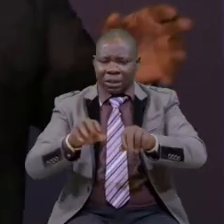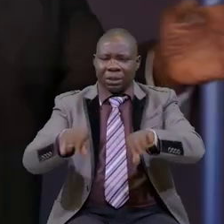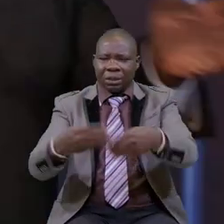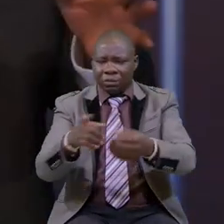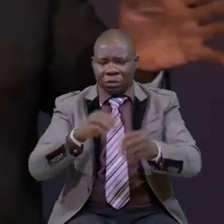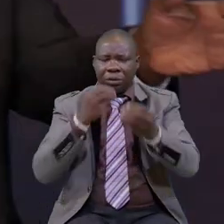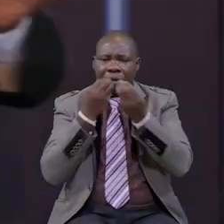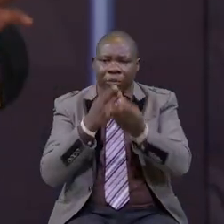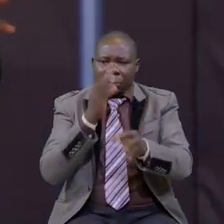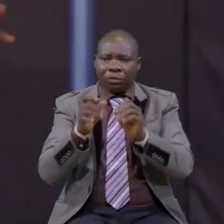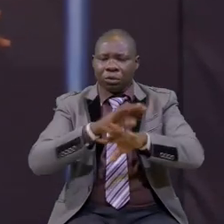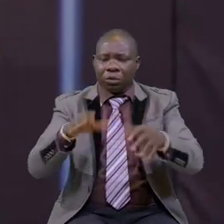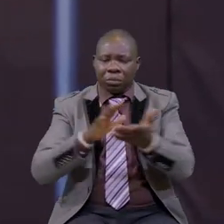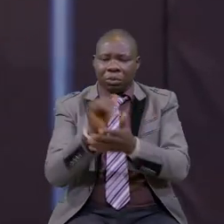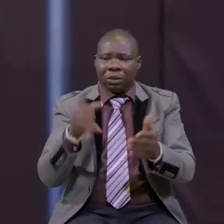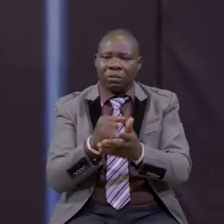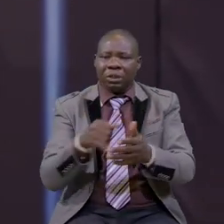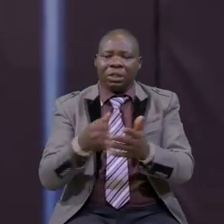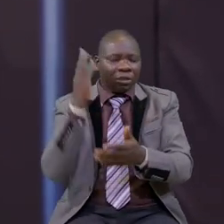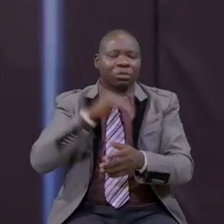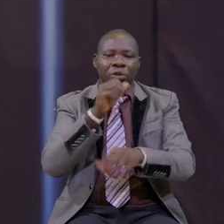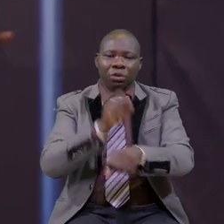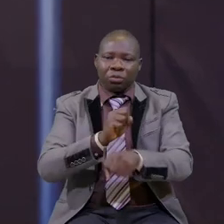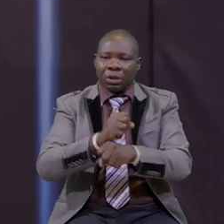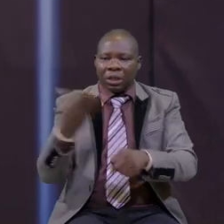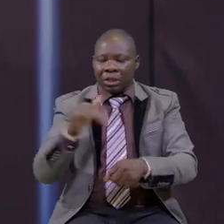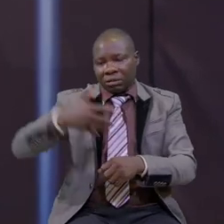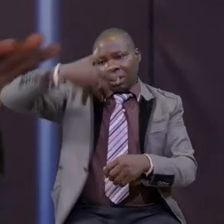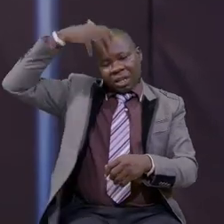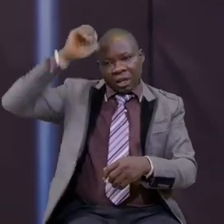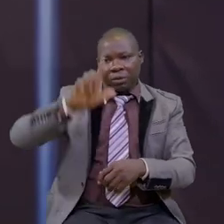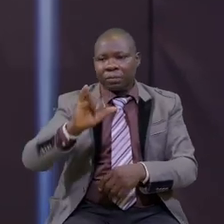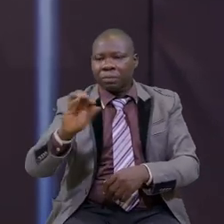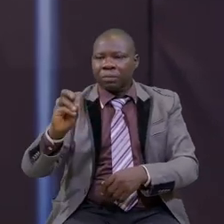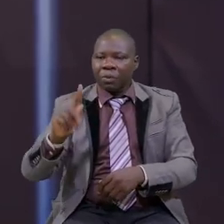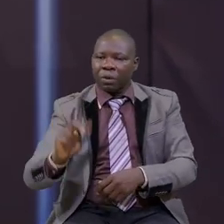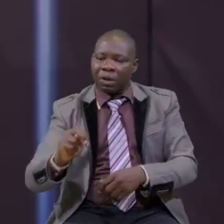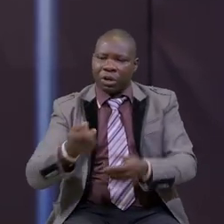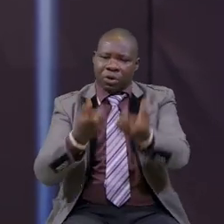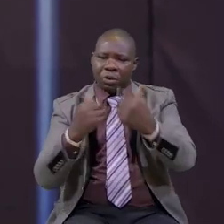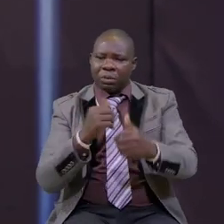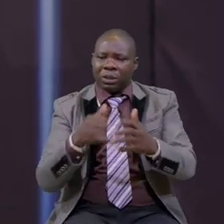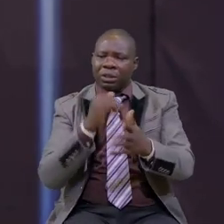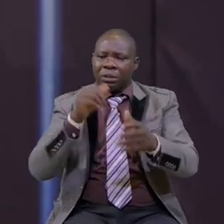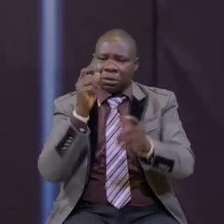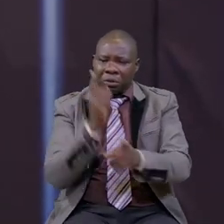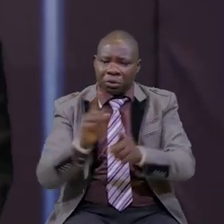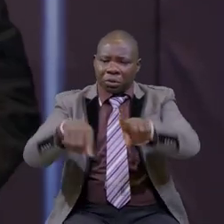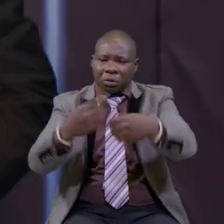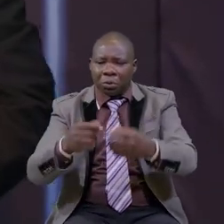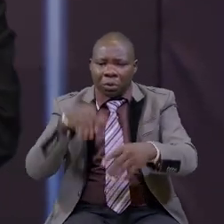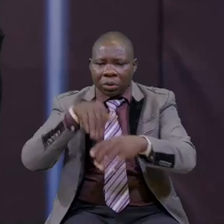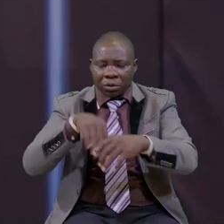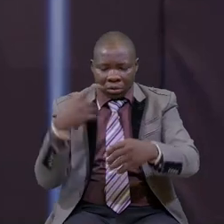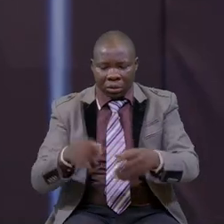dans le monde ne marche pas. Si le lion vient et il est dans la rue, oh, il y a lion, lion,